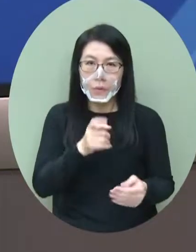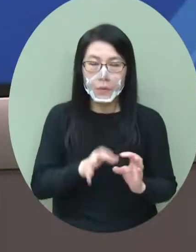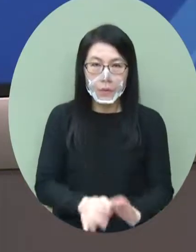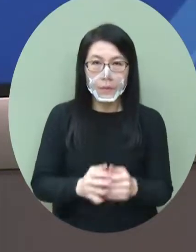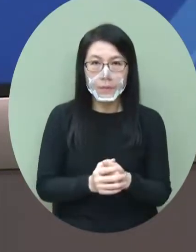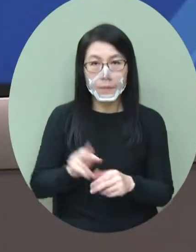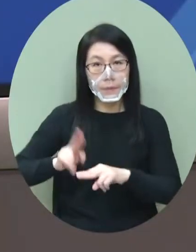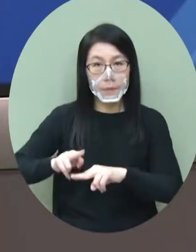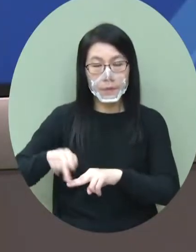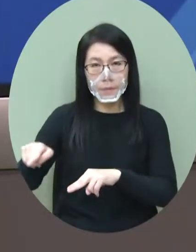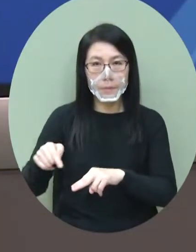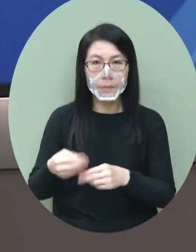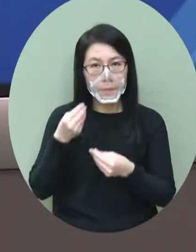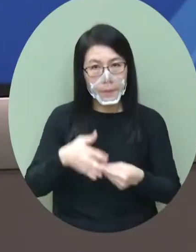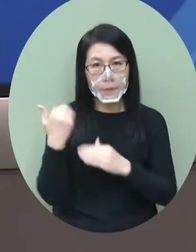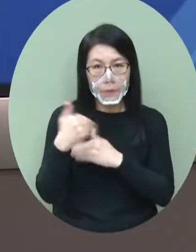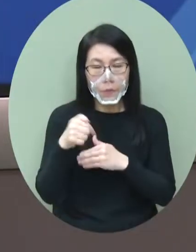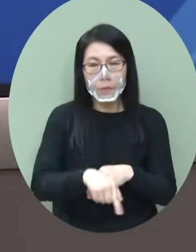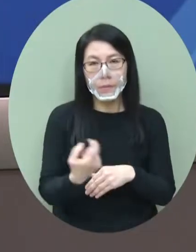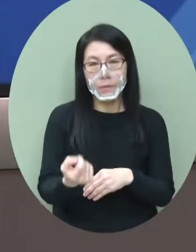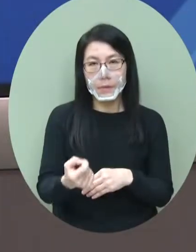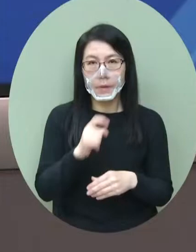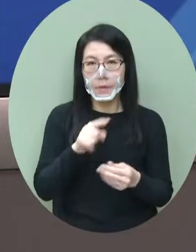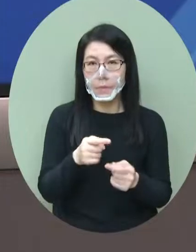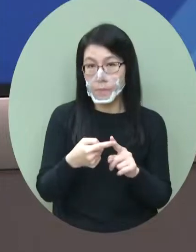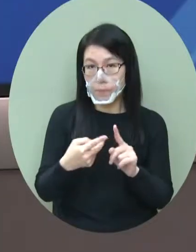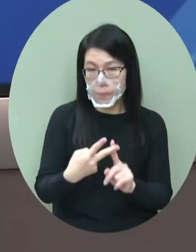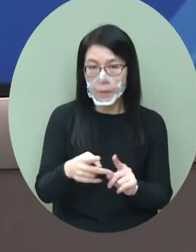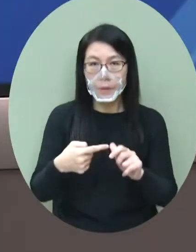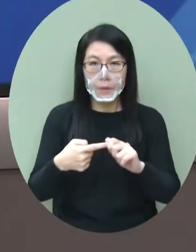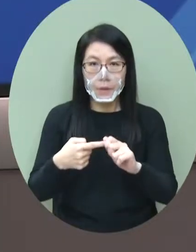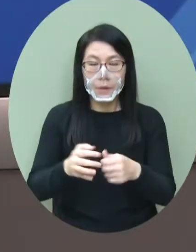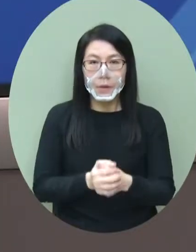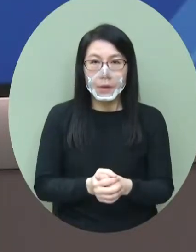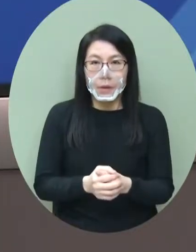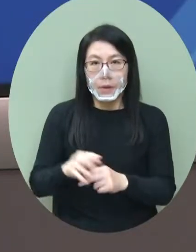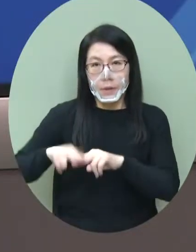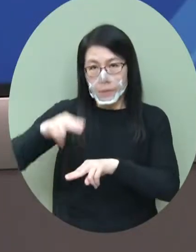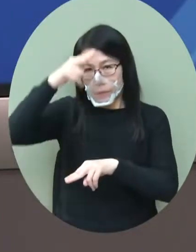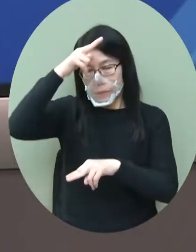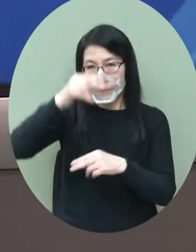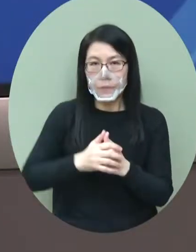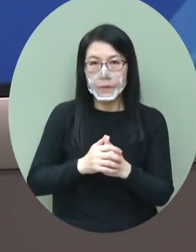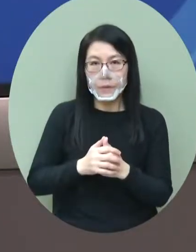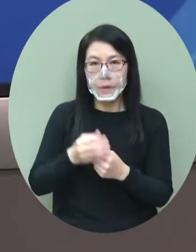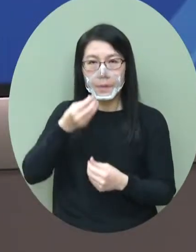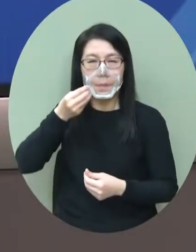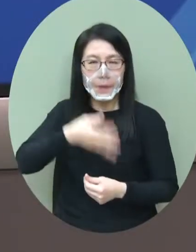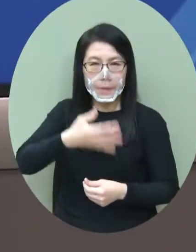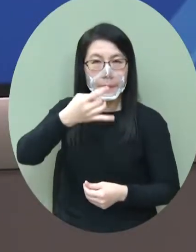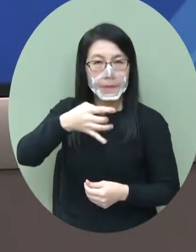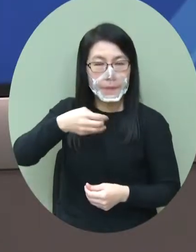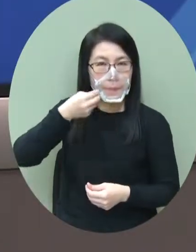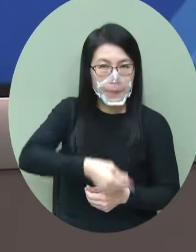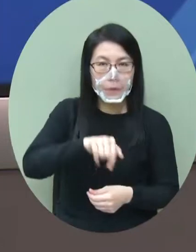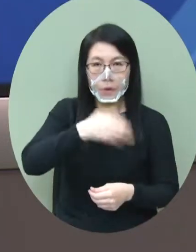面。在内地供港物资方面，可以说有两类，简单说有两类。第一是中央政府